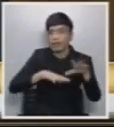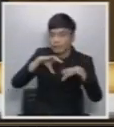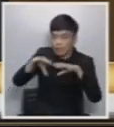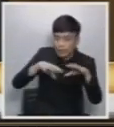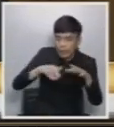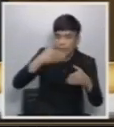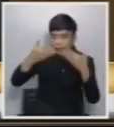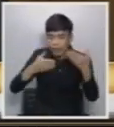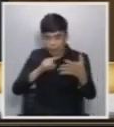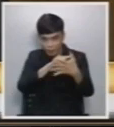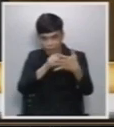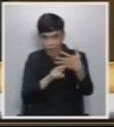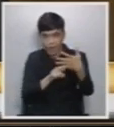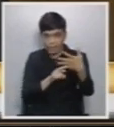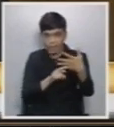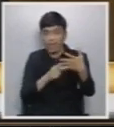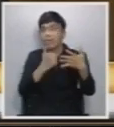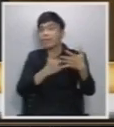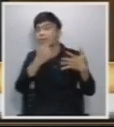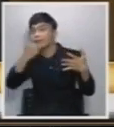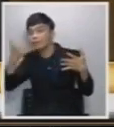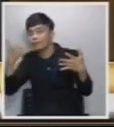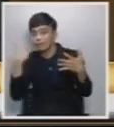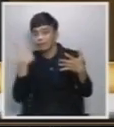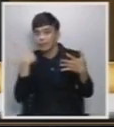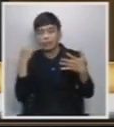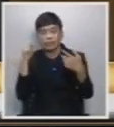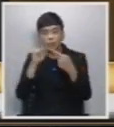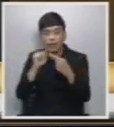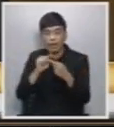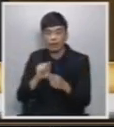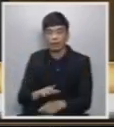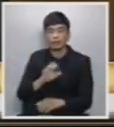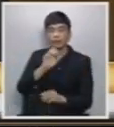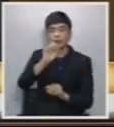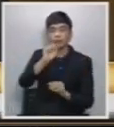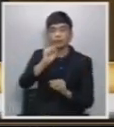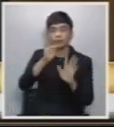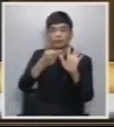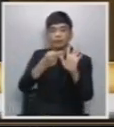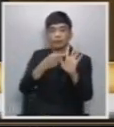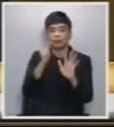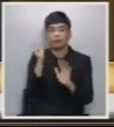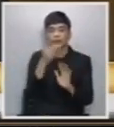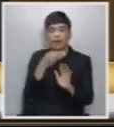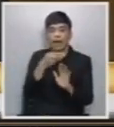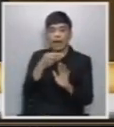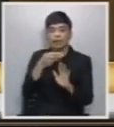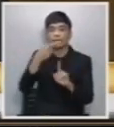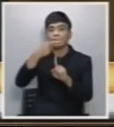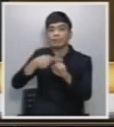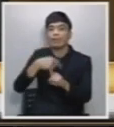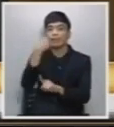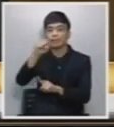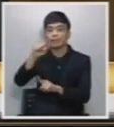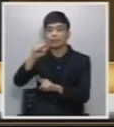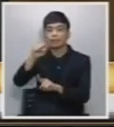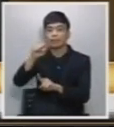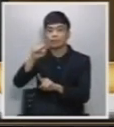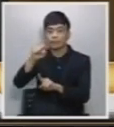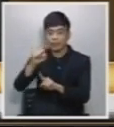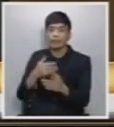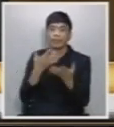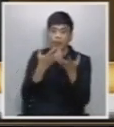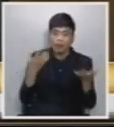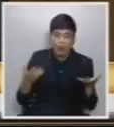5วันนี้ก็คือเรื่องของศาสตร์เดือน10นะครับมีเพิ่มขึ้นมาแล้วก็มีเรื่องของสินค้าโ